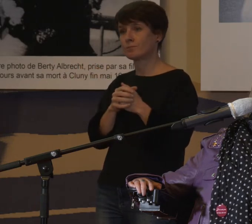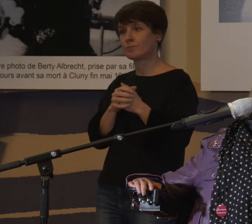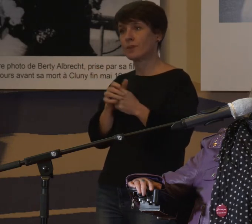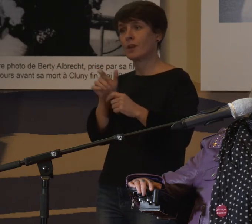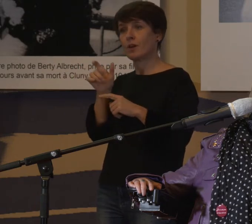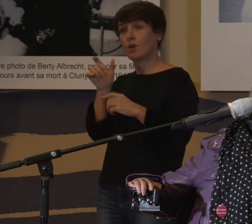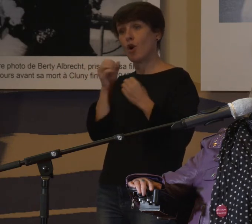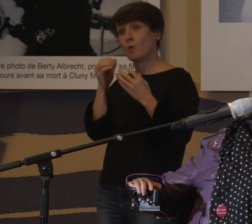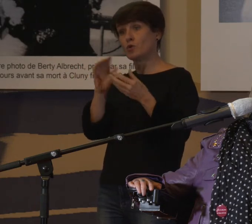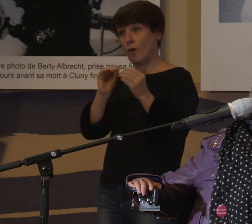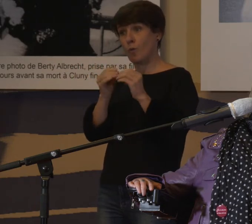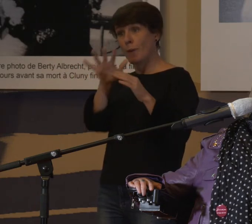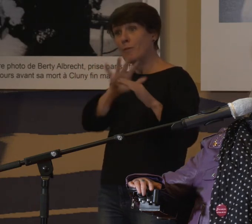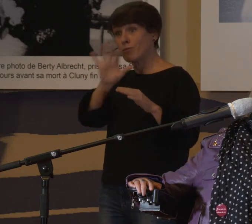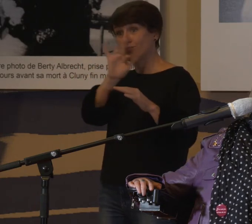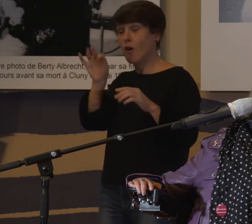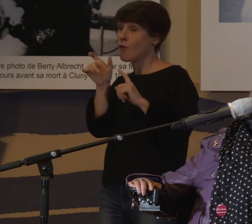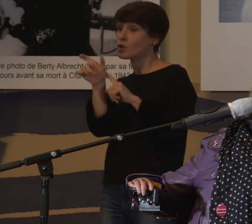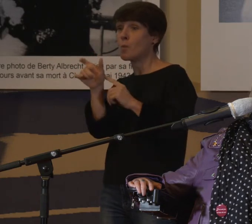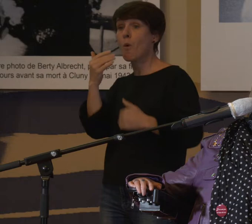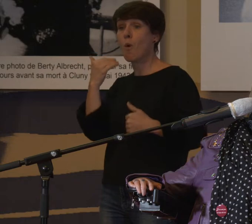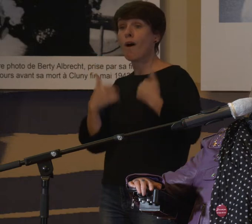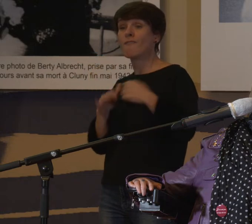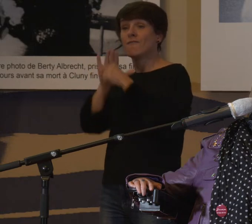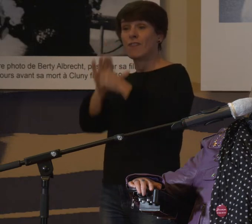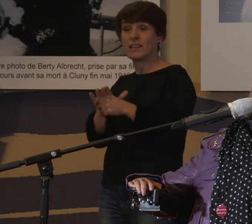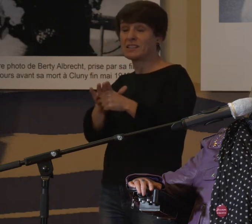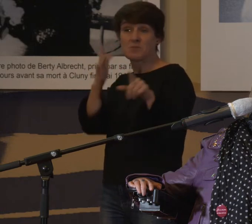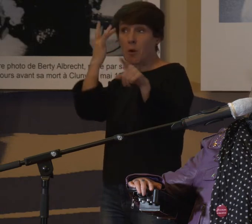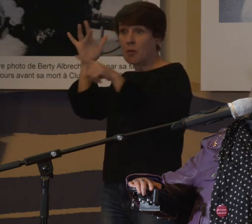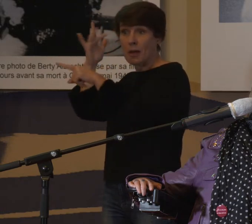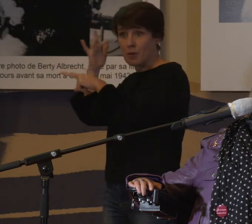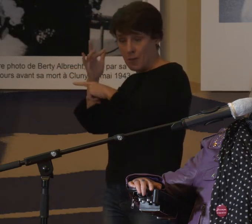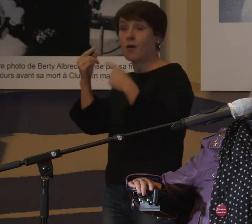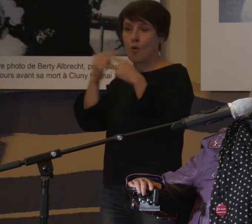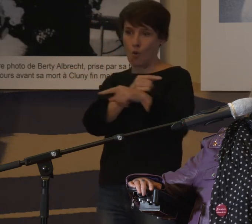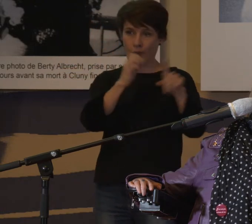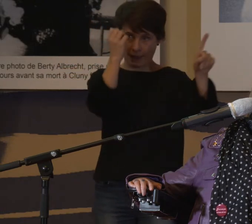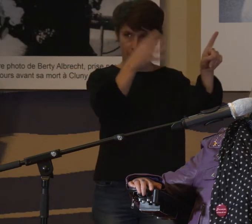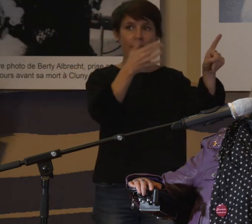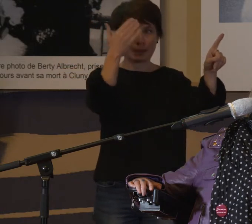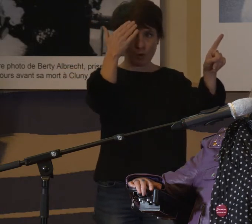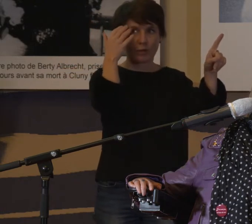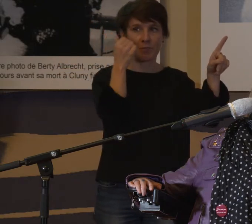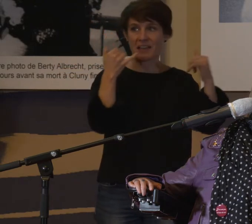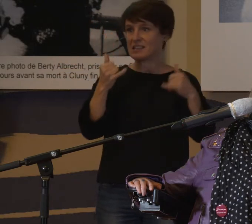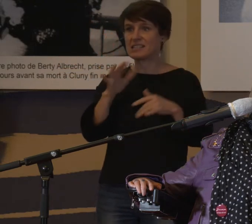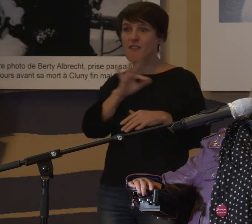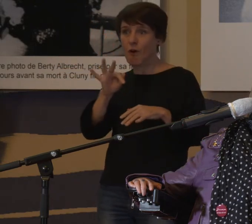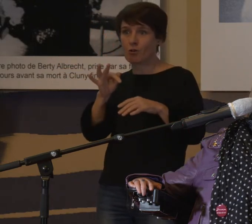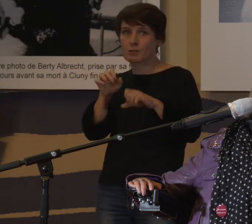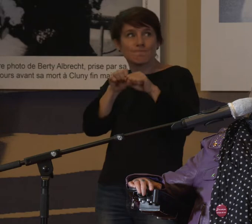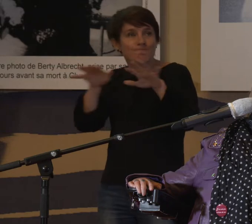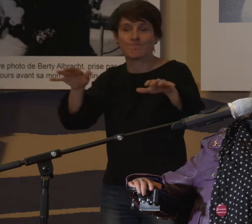très méconnue en France, contrairement à de nombreux pays anglo-saxons. Donc, nous voulons